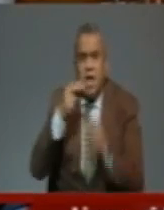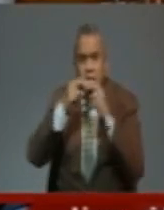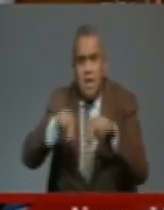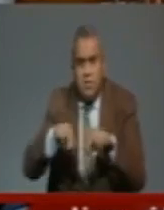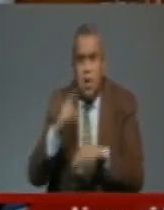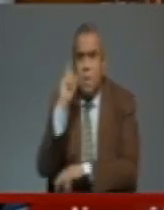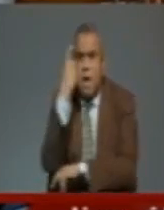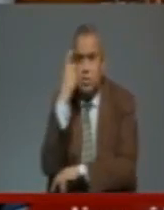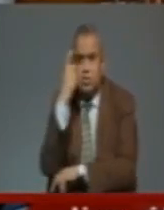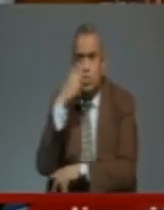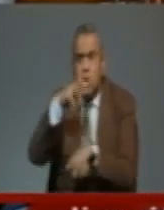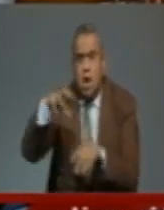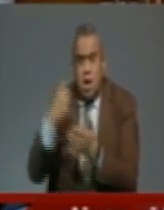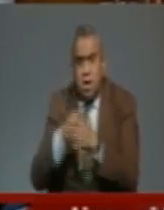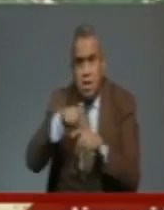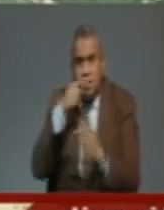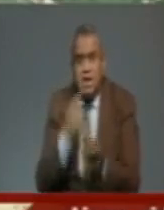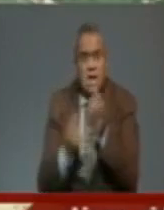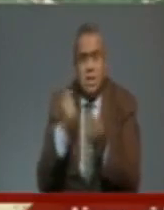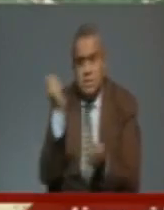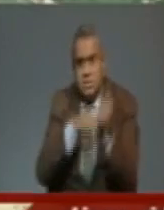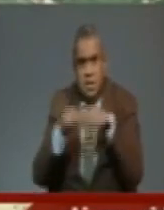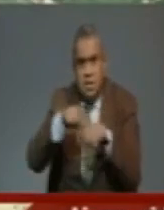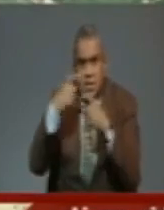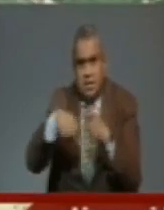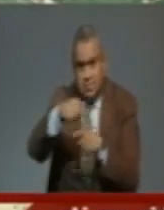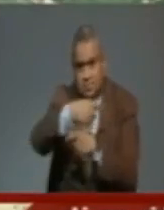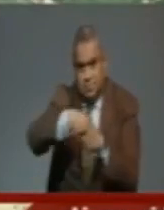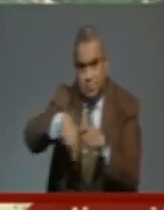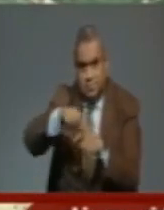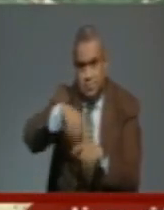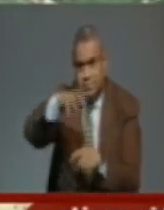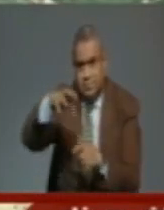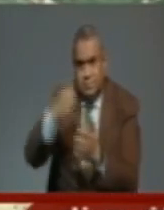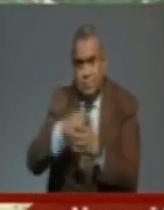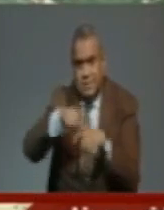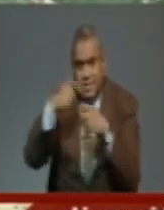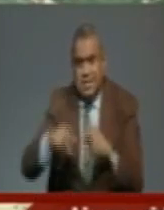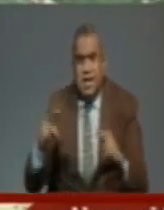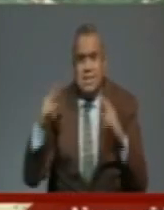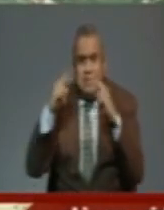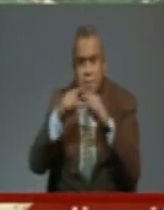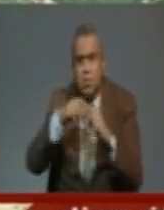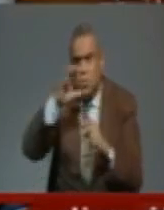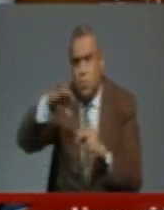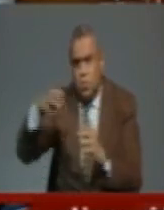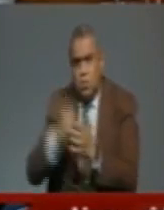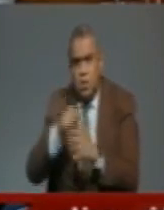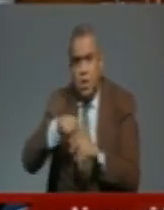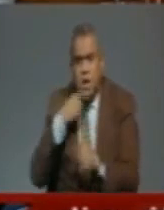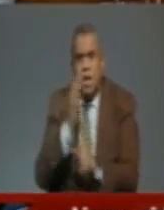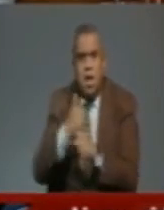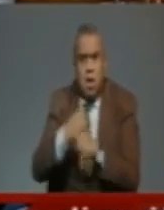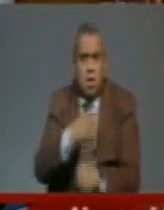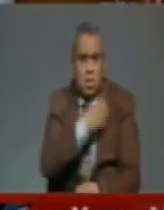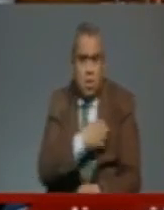دي مناطق زراعيه مناطق صناعيه، بالاضافه الى هنا كل منتجات الدلتا من الخضروات والفواكه اللي ساتك هتشوفها